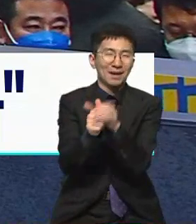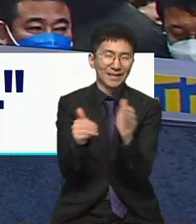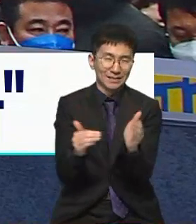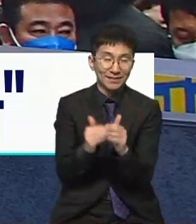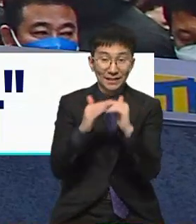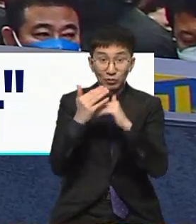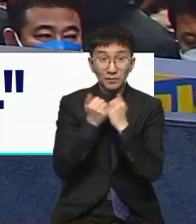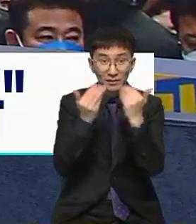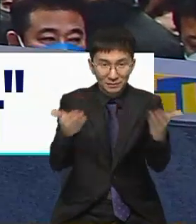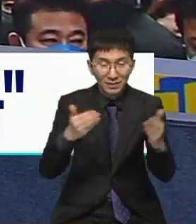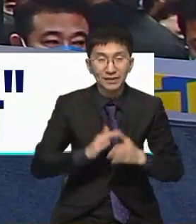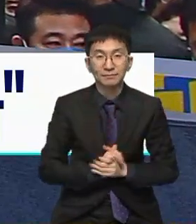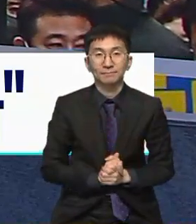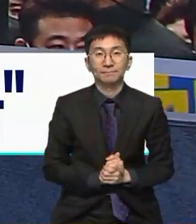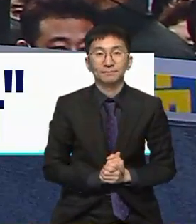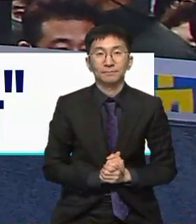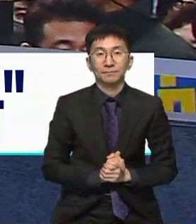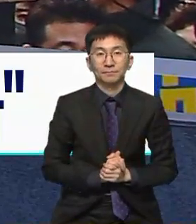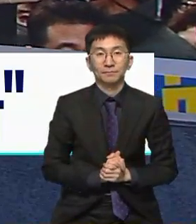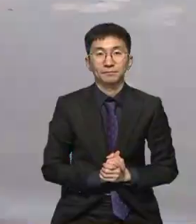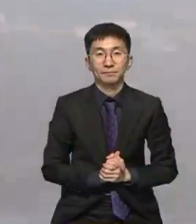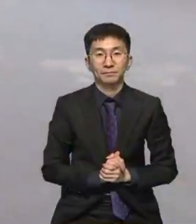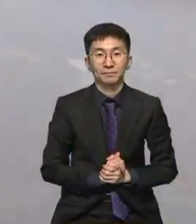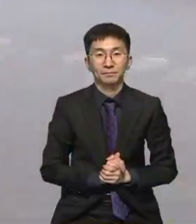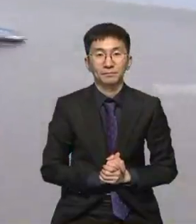했습니다. 강민우 기자입니다.